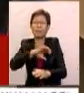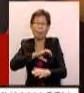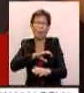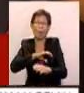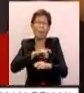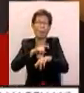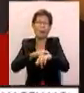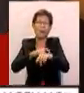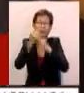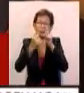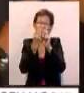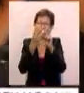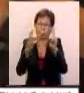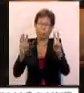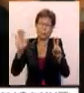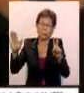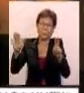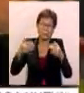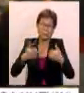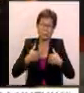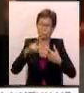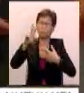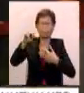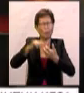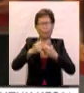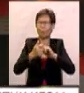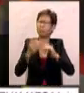itu pada musim 2016, beliau tidak punya